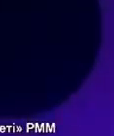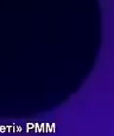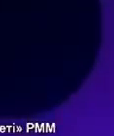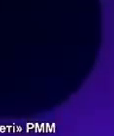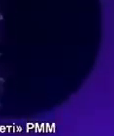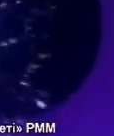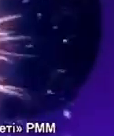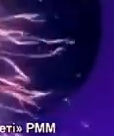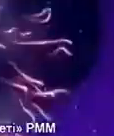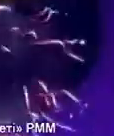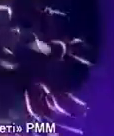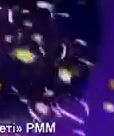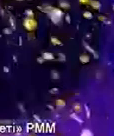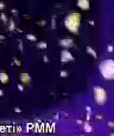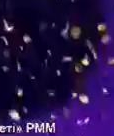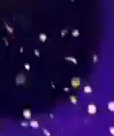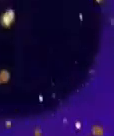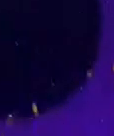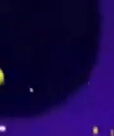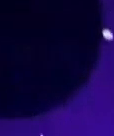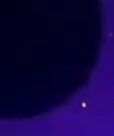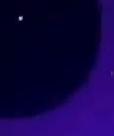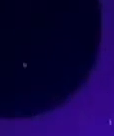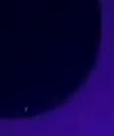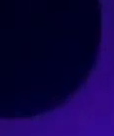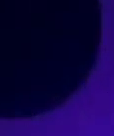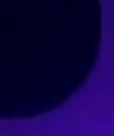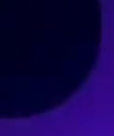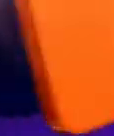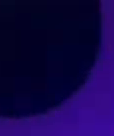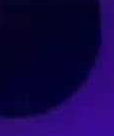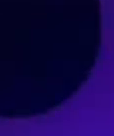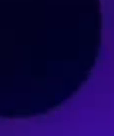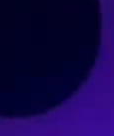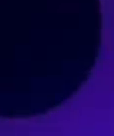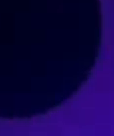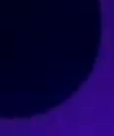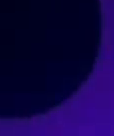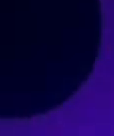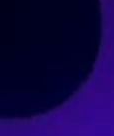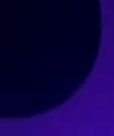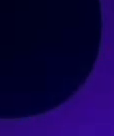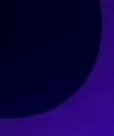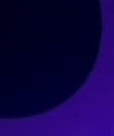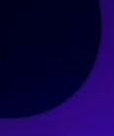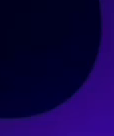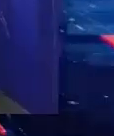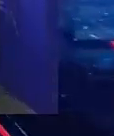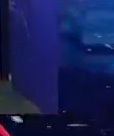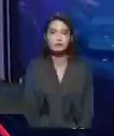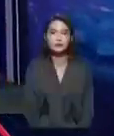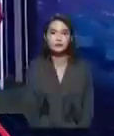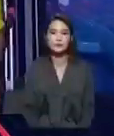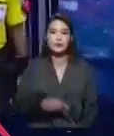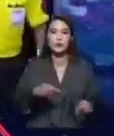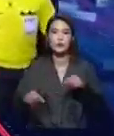Және 5 миллион теңге сіз үшін тегін болуы мүмкін. Винлайн төлеміне кепіл болады.